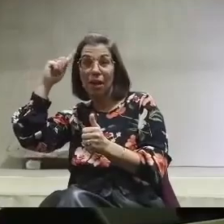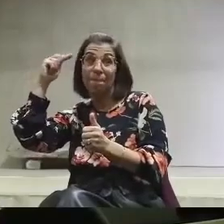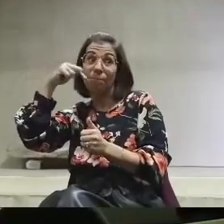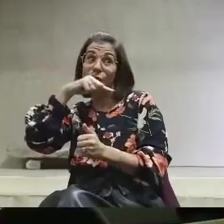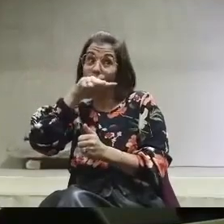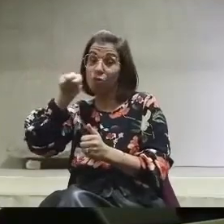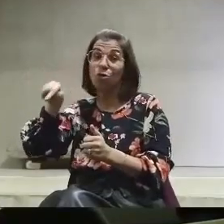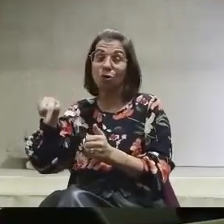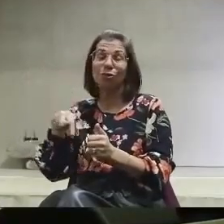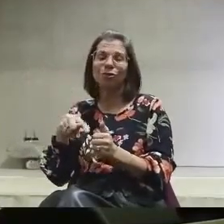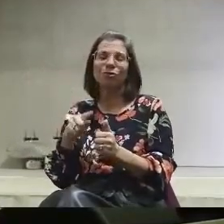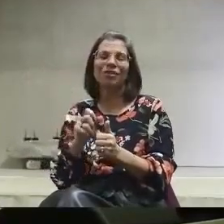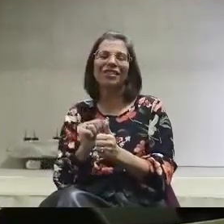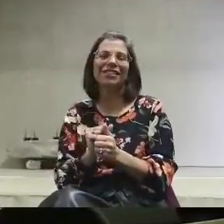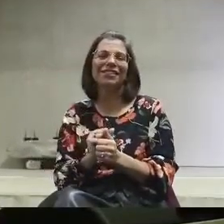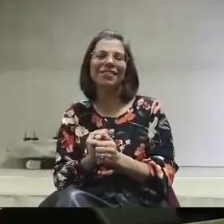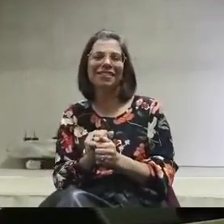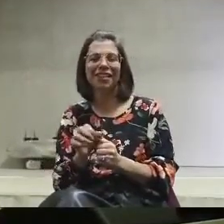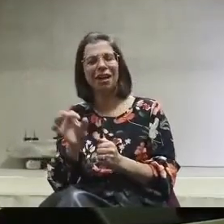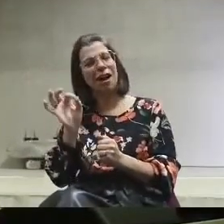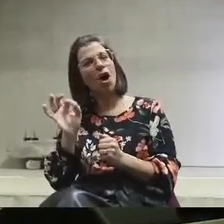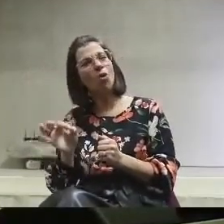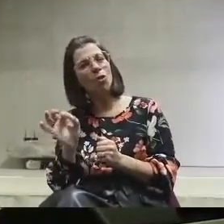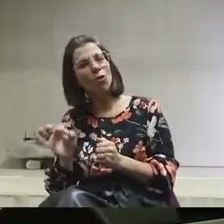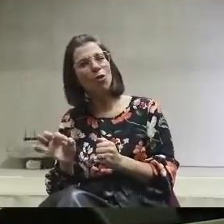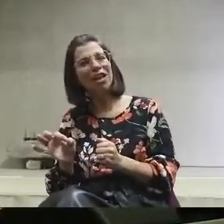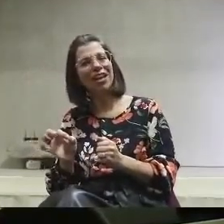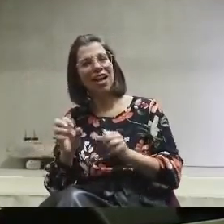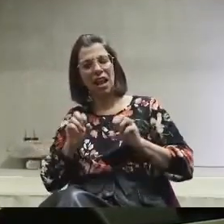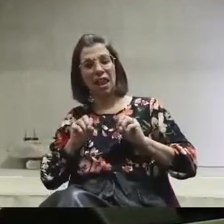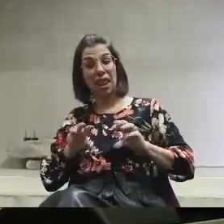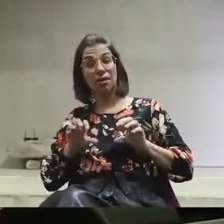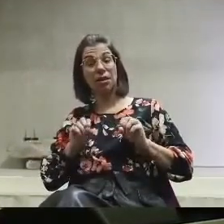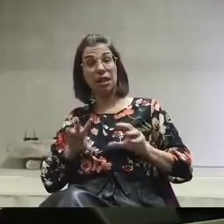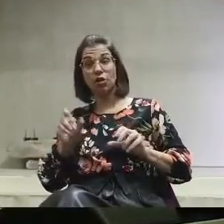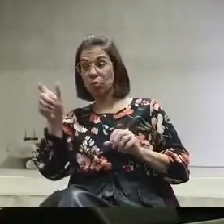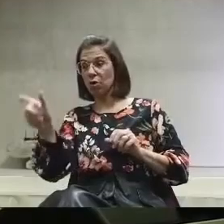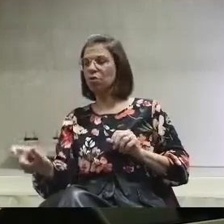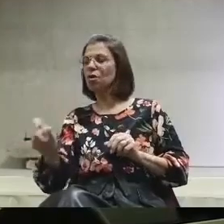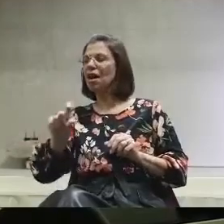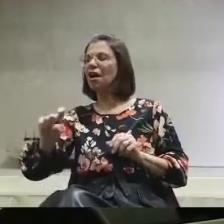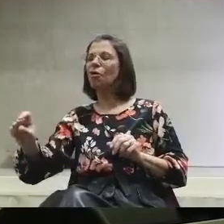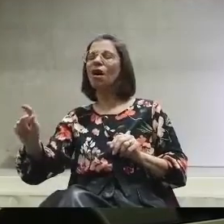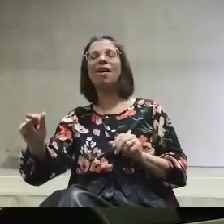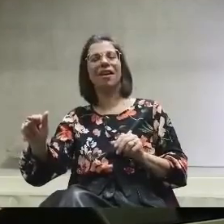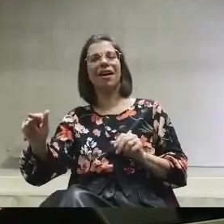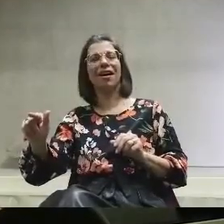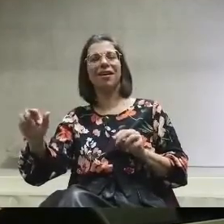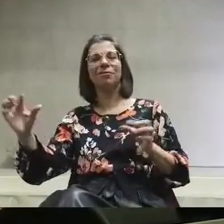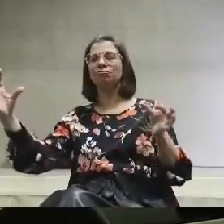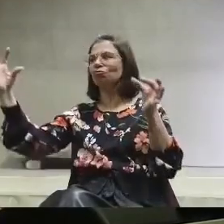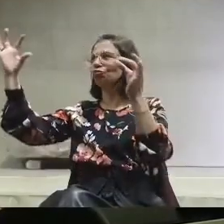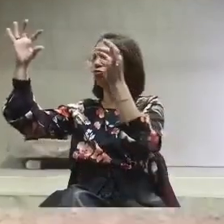Oui, la parole de la croix, elle nous réconcilie avec ce Dieu merveilleux et